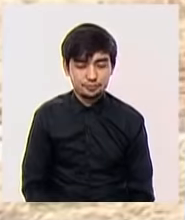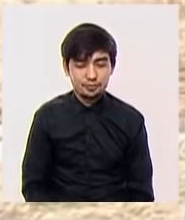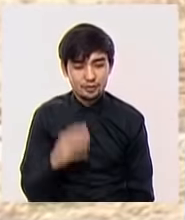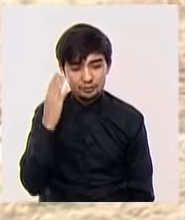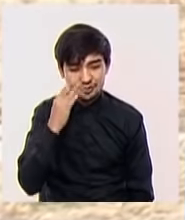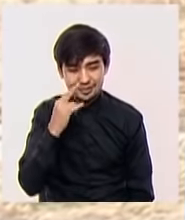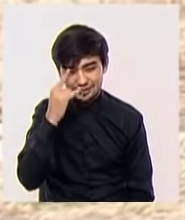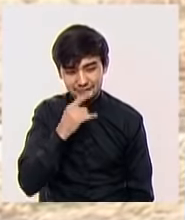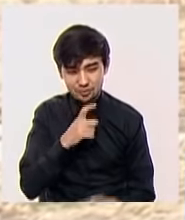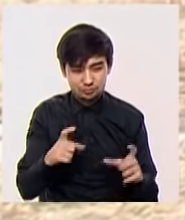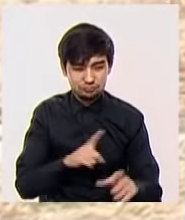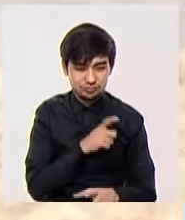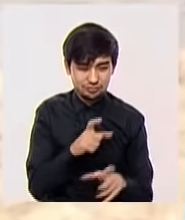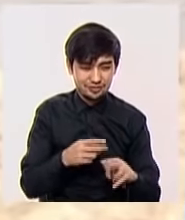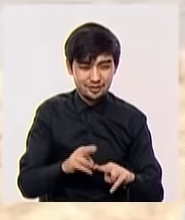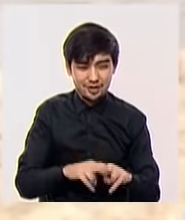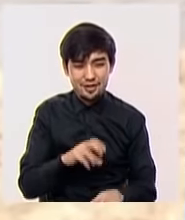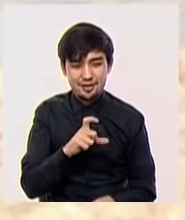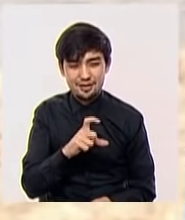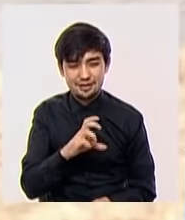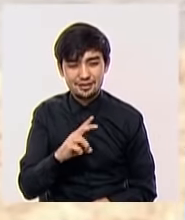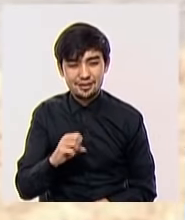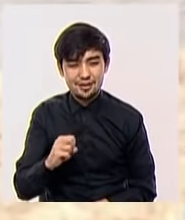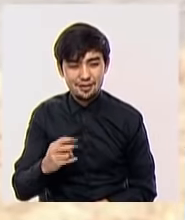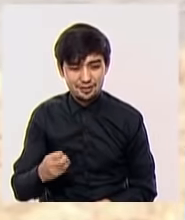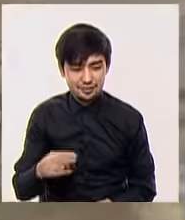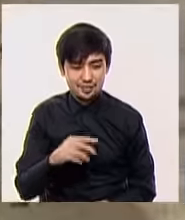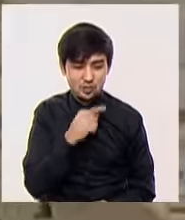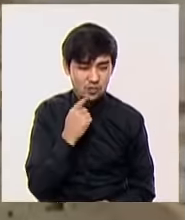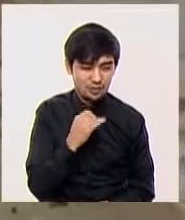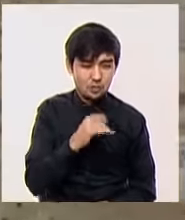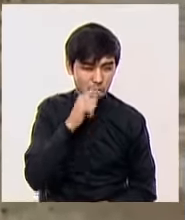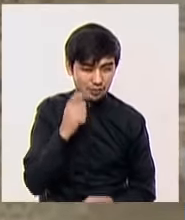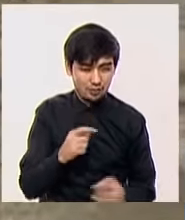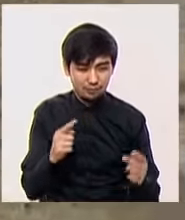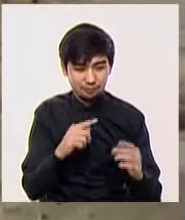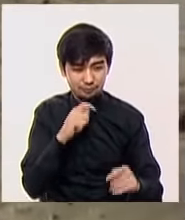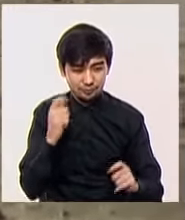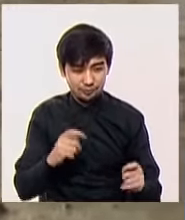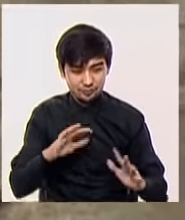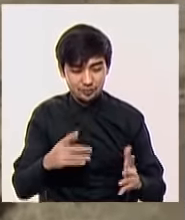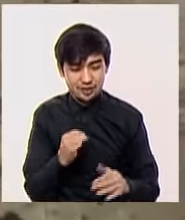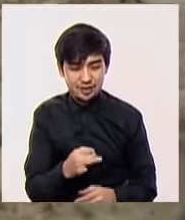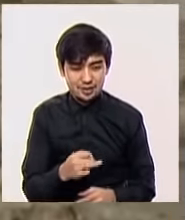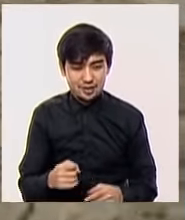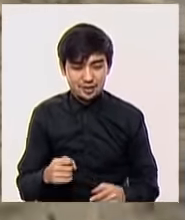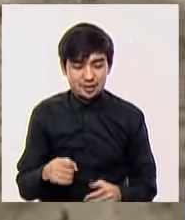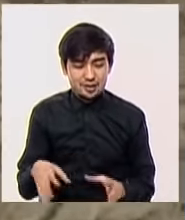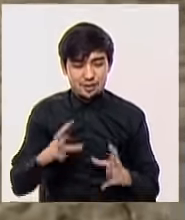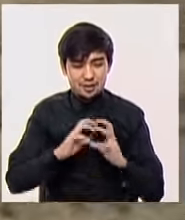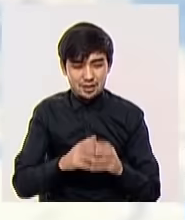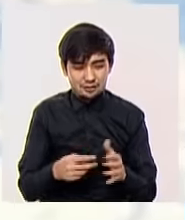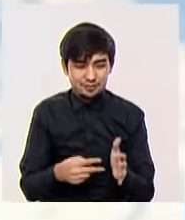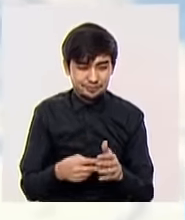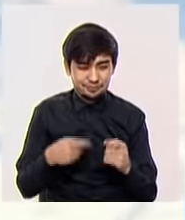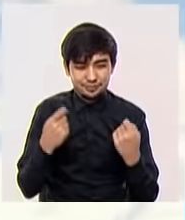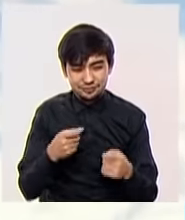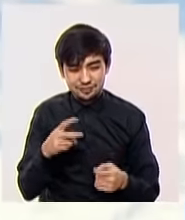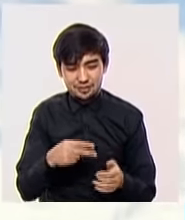казахстанских экспертов эскалация конфликта между россией и украиной приведет к росту мировых цен на продовольствие и сырье